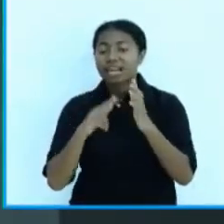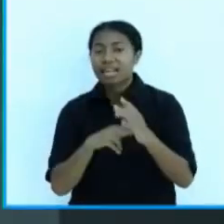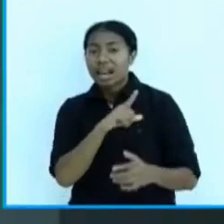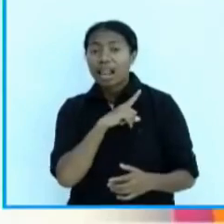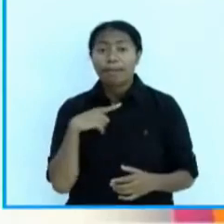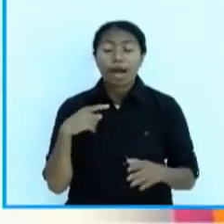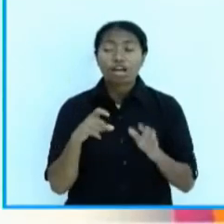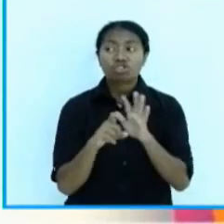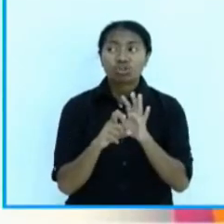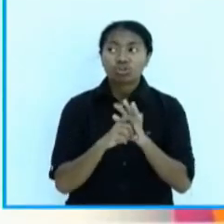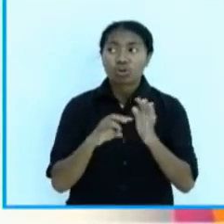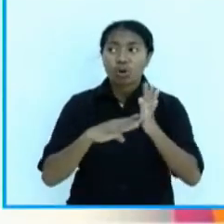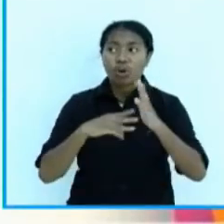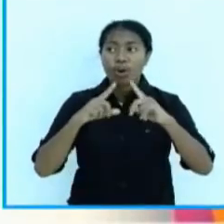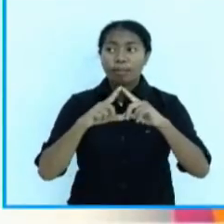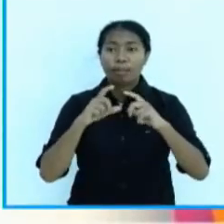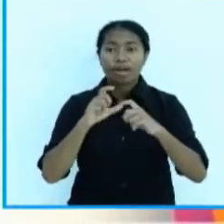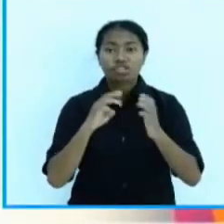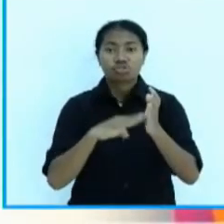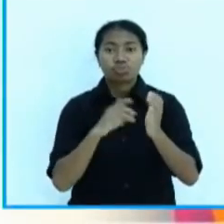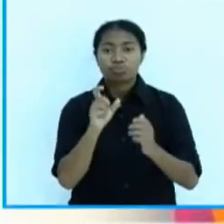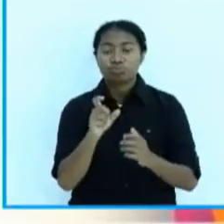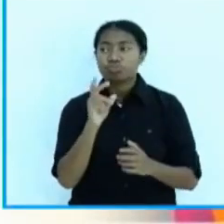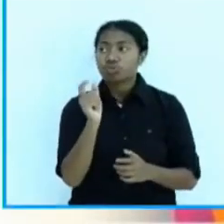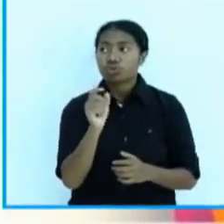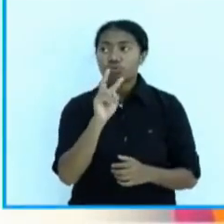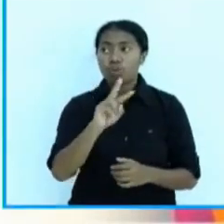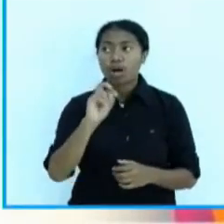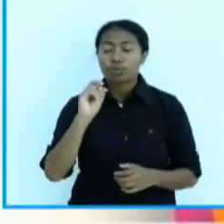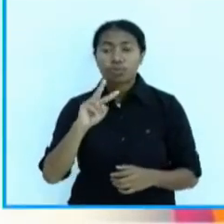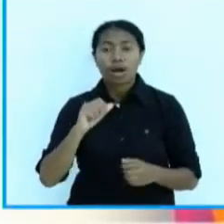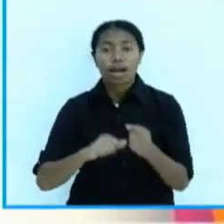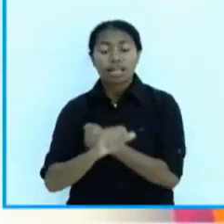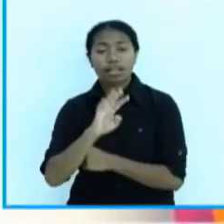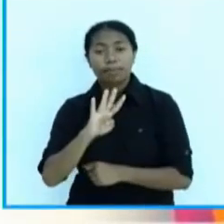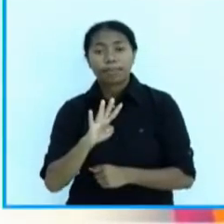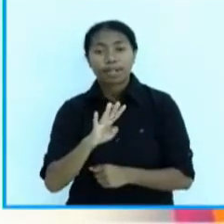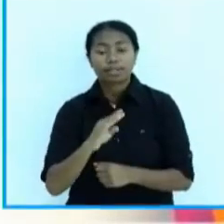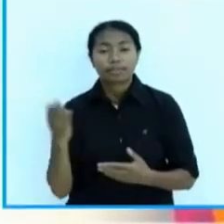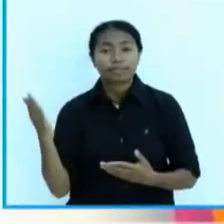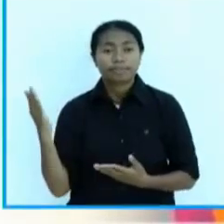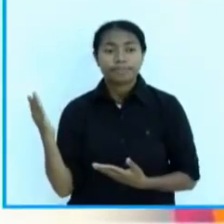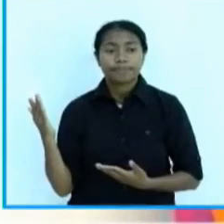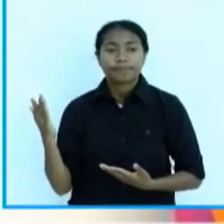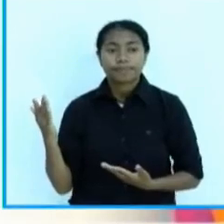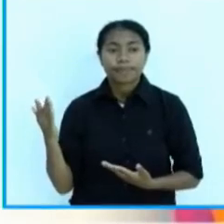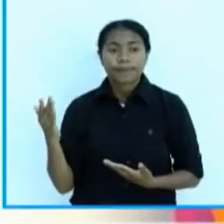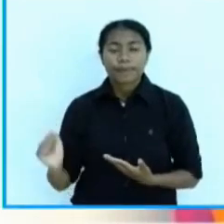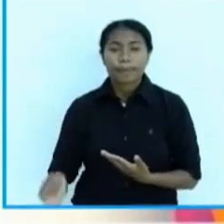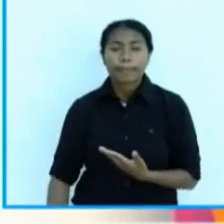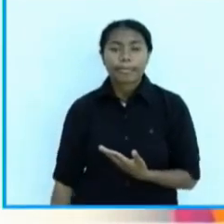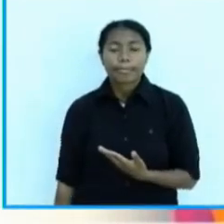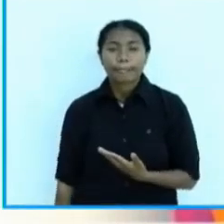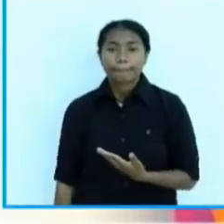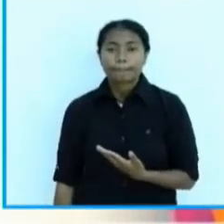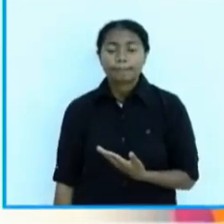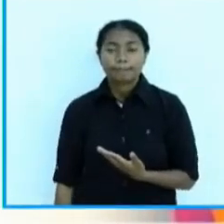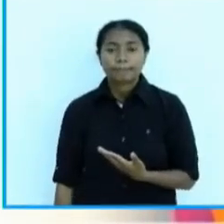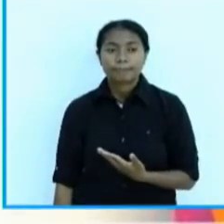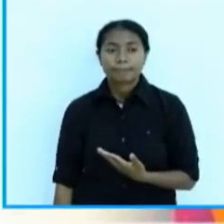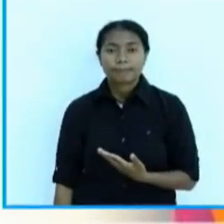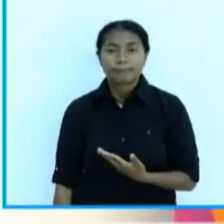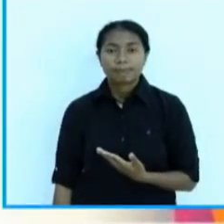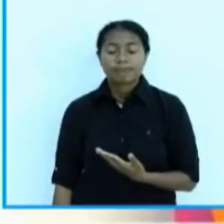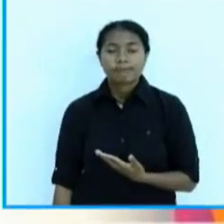Mazmur kepulauan tempat Padahal Engkaulah yang kudus yang bersemayam di atas puji-pujian orang Israel Yes